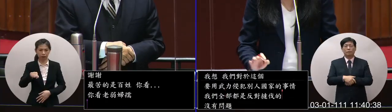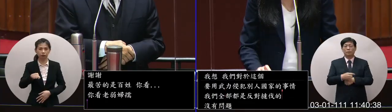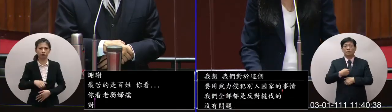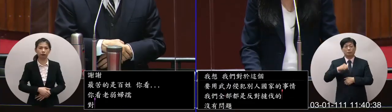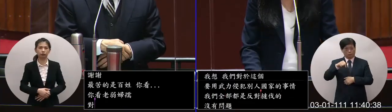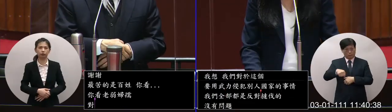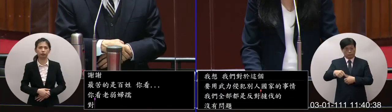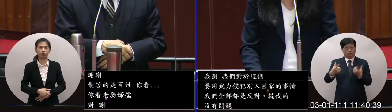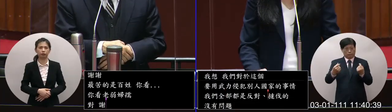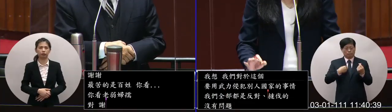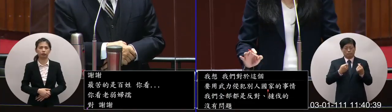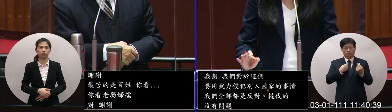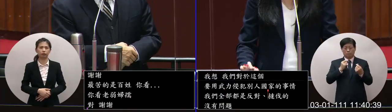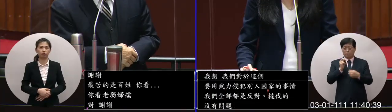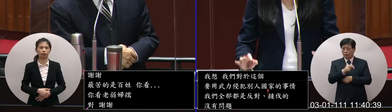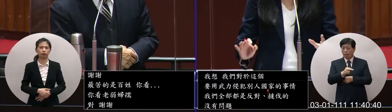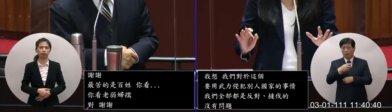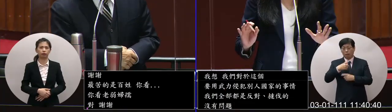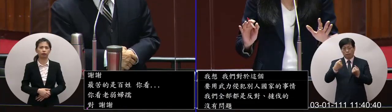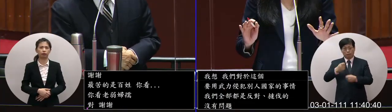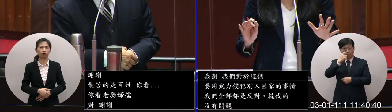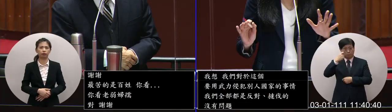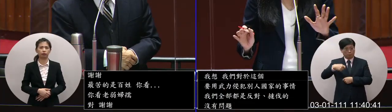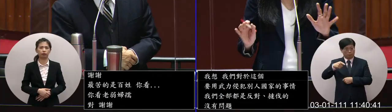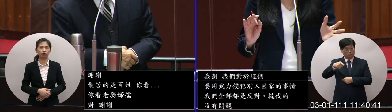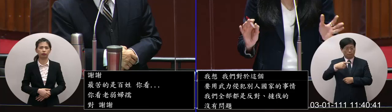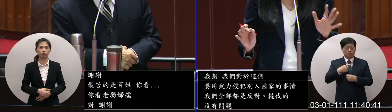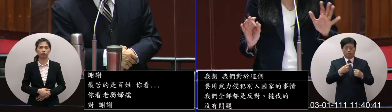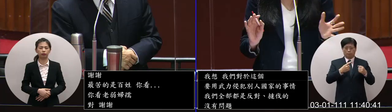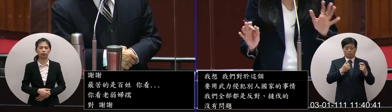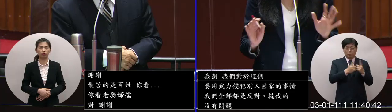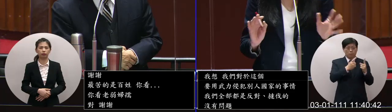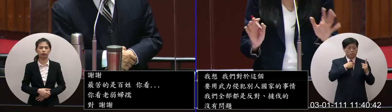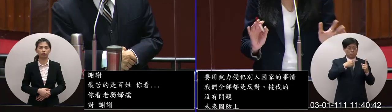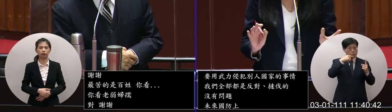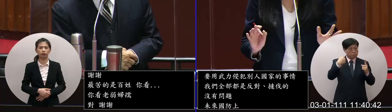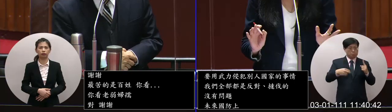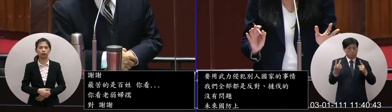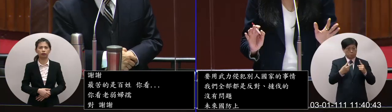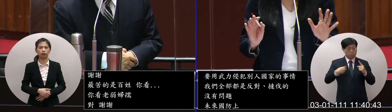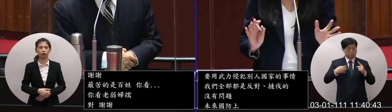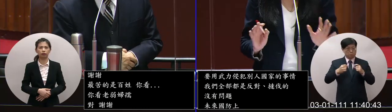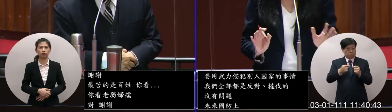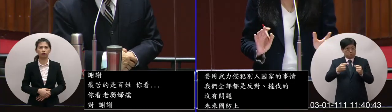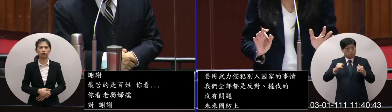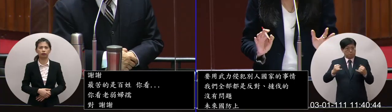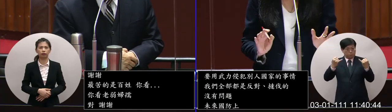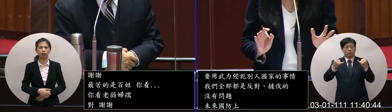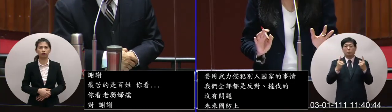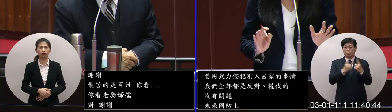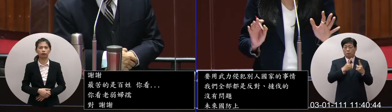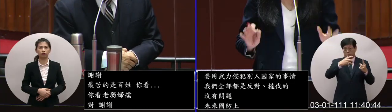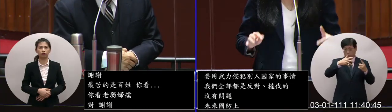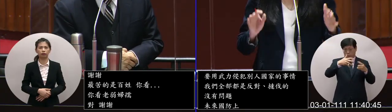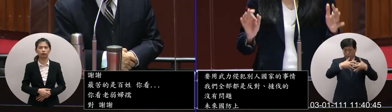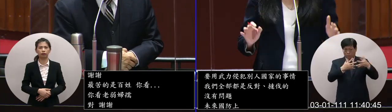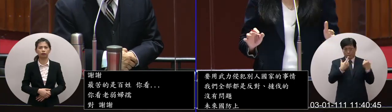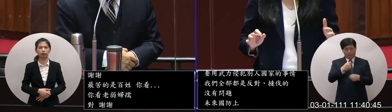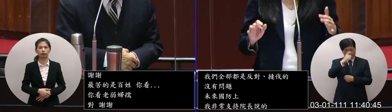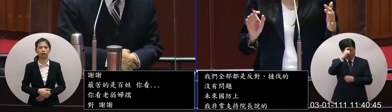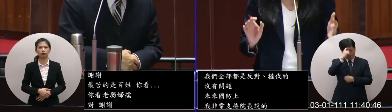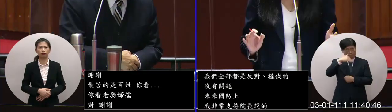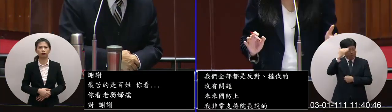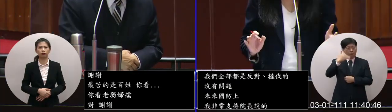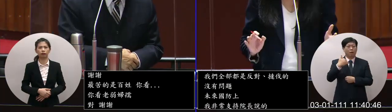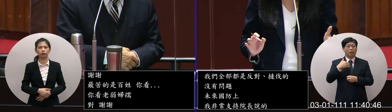我们其实这次也看到，乌克兰在这个跟苏俄之间的情势升温的时候，对美国是有期待的。那一开始大